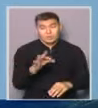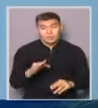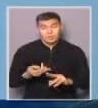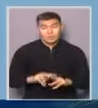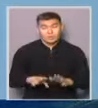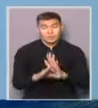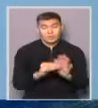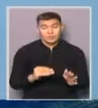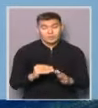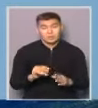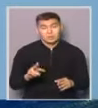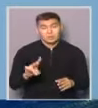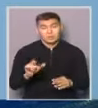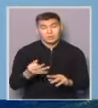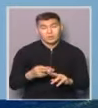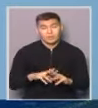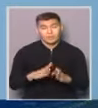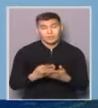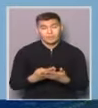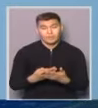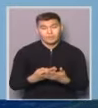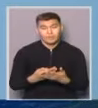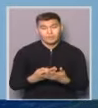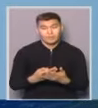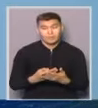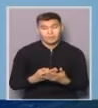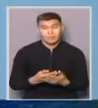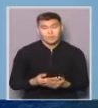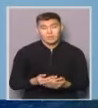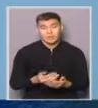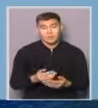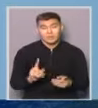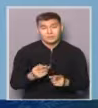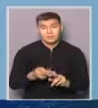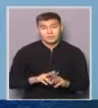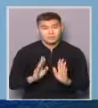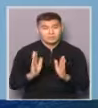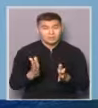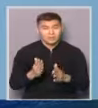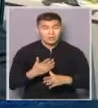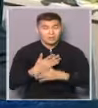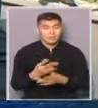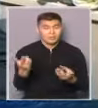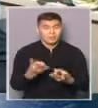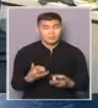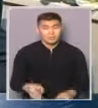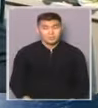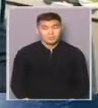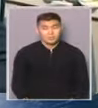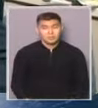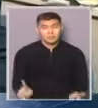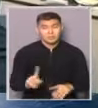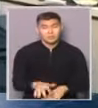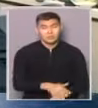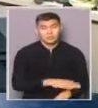мәслихаттың депутаты Мәуке Мырзада ниетті білдіріп отыр, ниетін тек қана деу керек деді. Неге созылып кеткенін